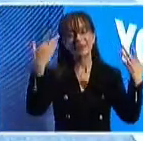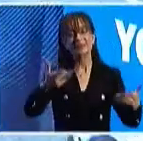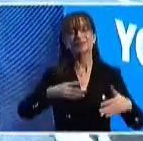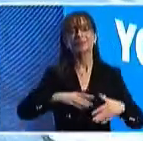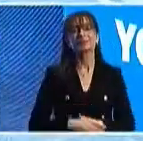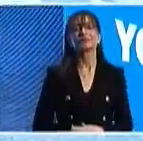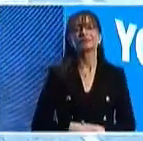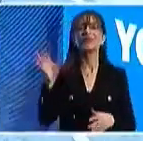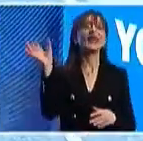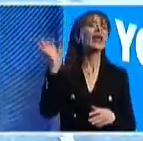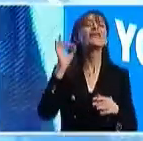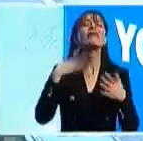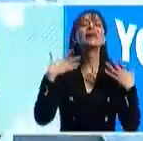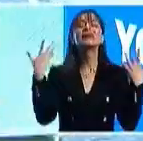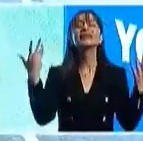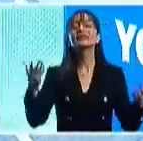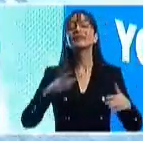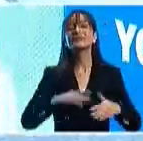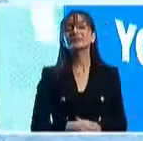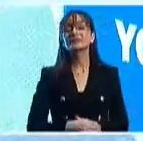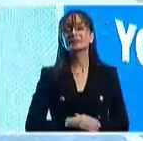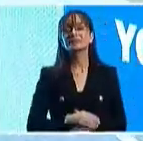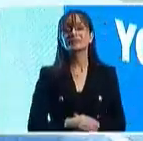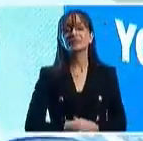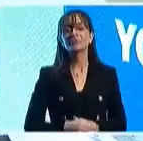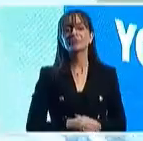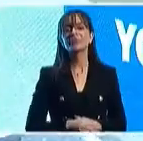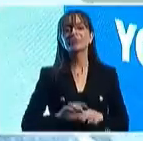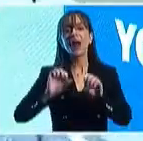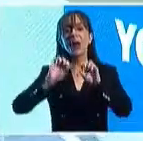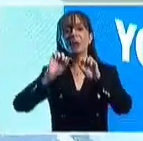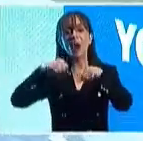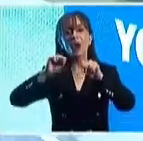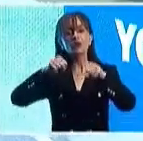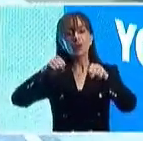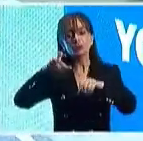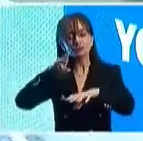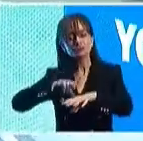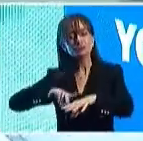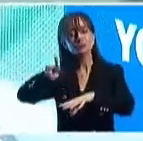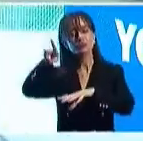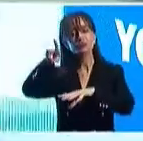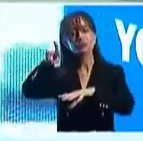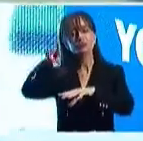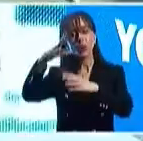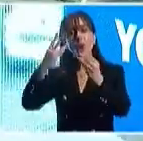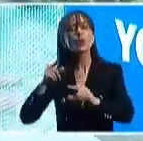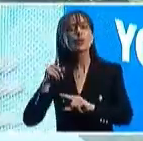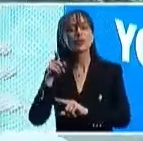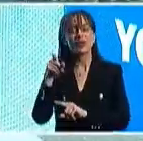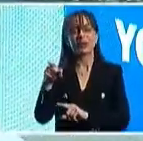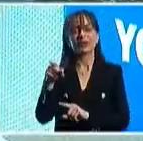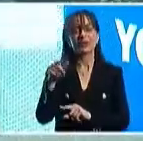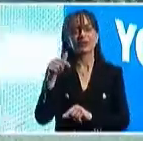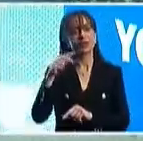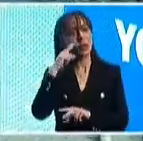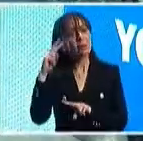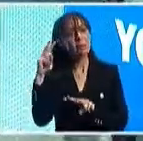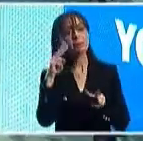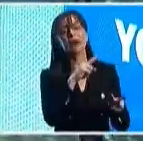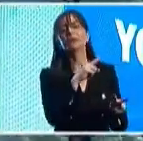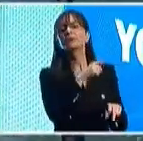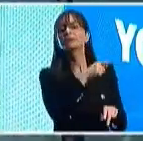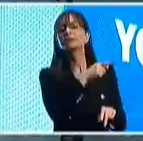evet, turuncuyla gösterilen alan motor yolu olacak ve burada bakın şerit sayısını